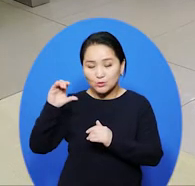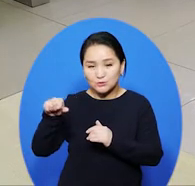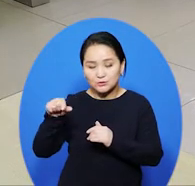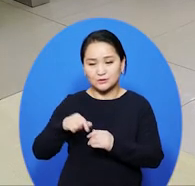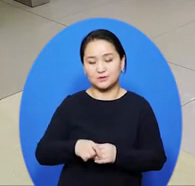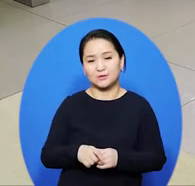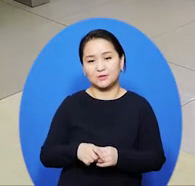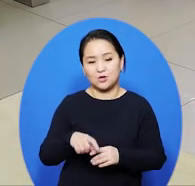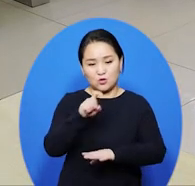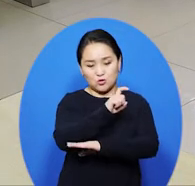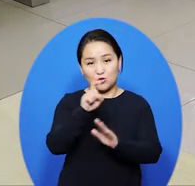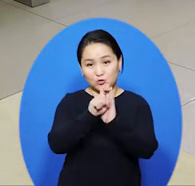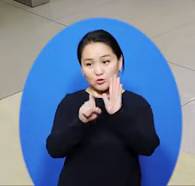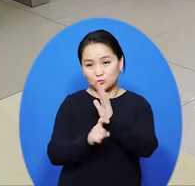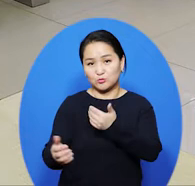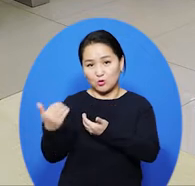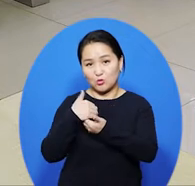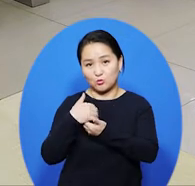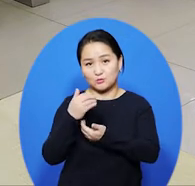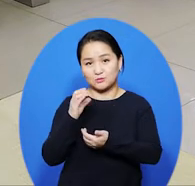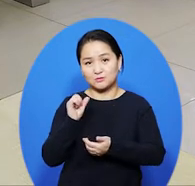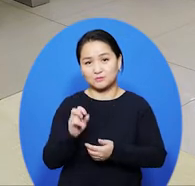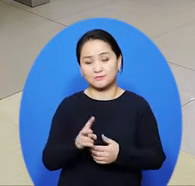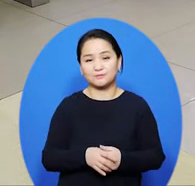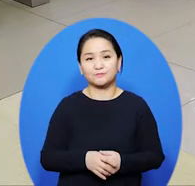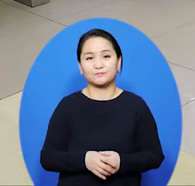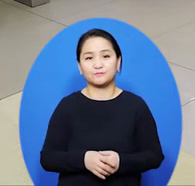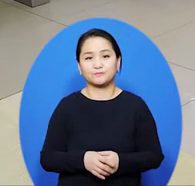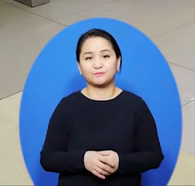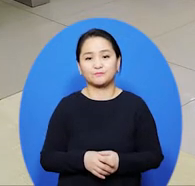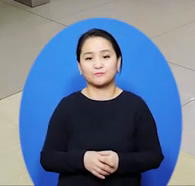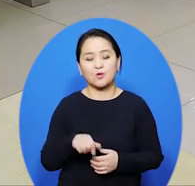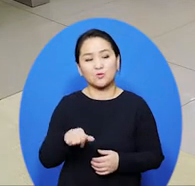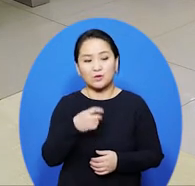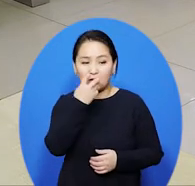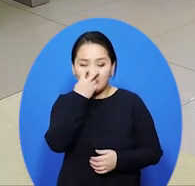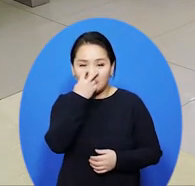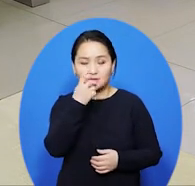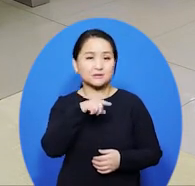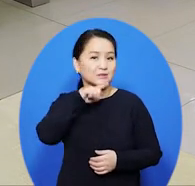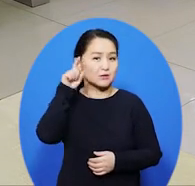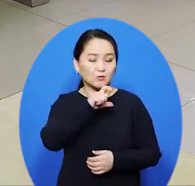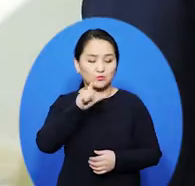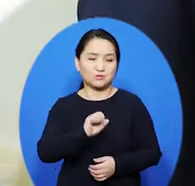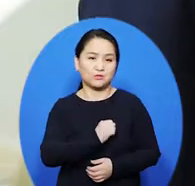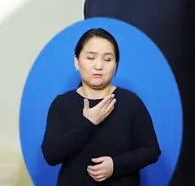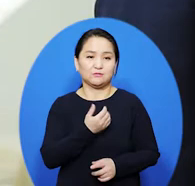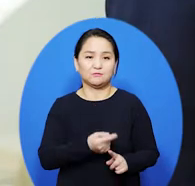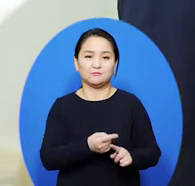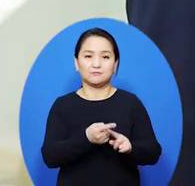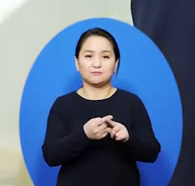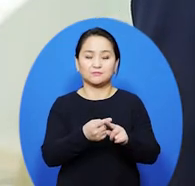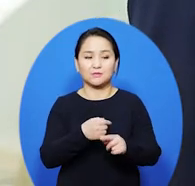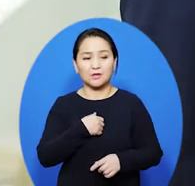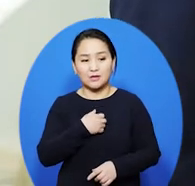бид нэг хөтөлбөртөө хамруулсан мэдээ. Тэгэхээр эндээс бол ингээд харахад бол одоо залуучуудын итэх бол хэцүү сайжирж